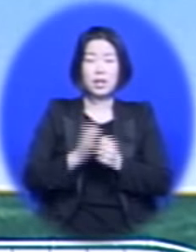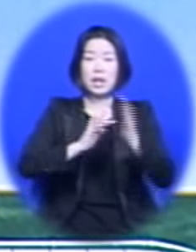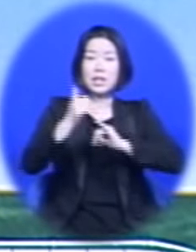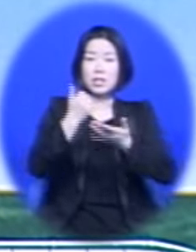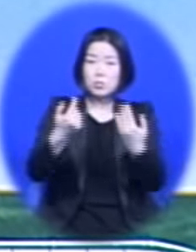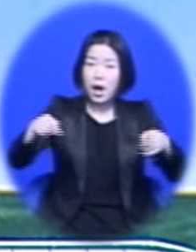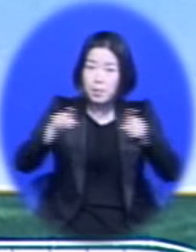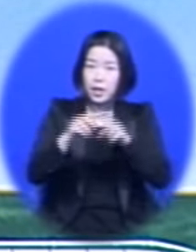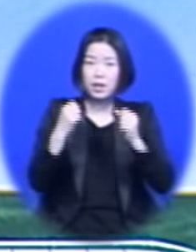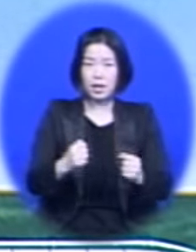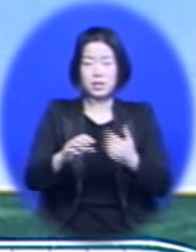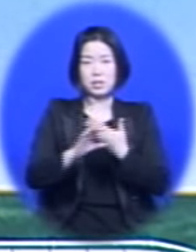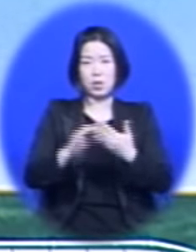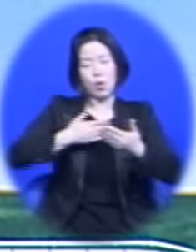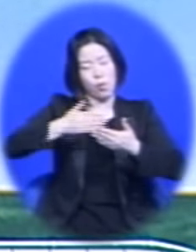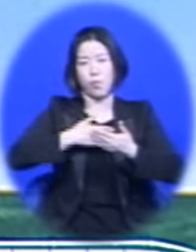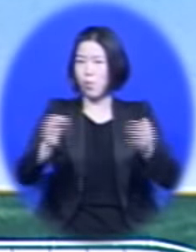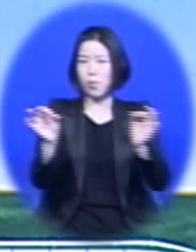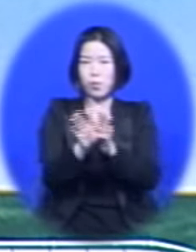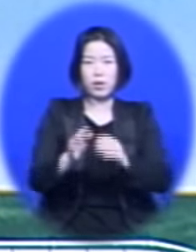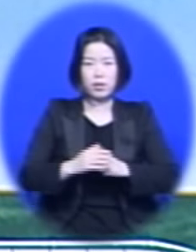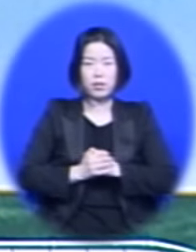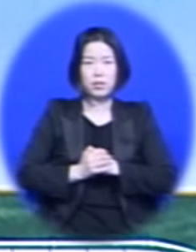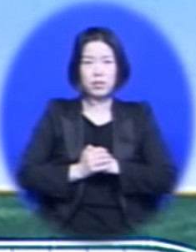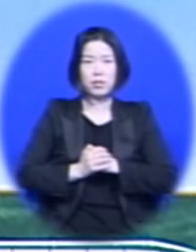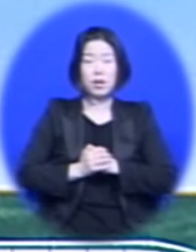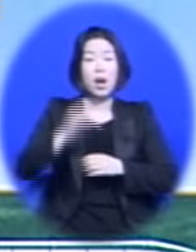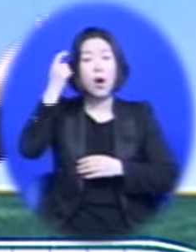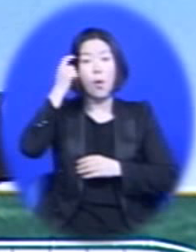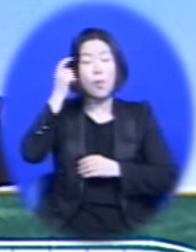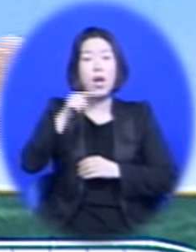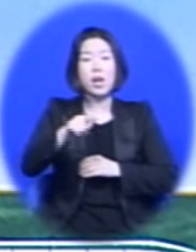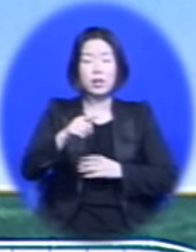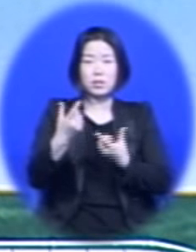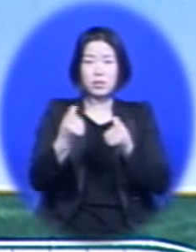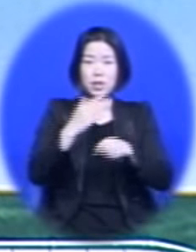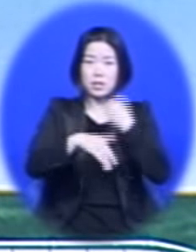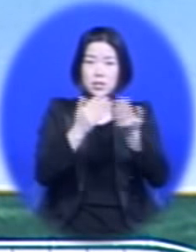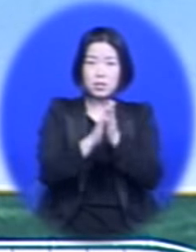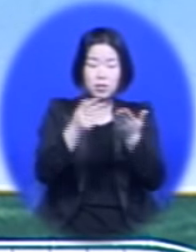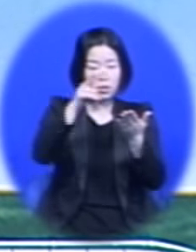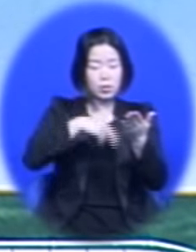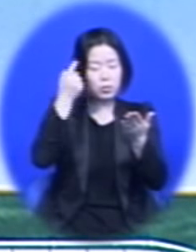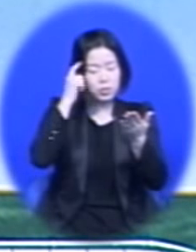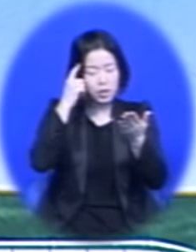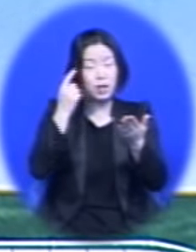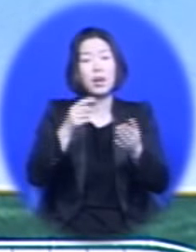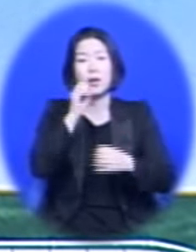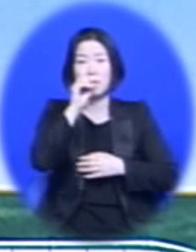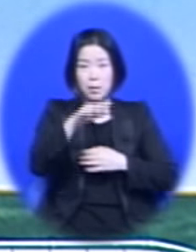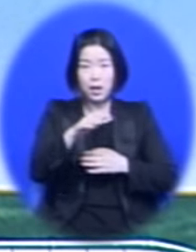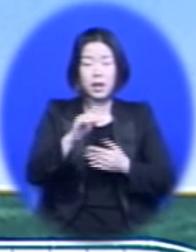예수님이 함께 계시면 두려움이 없어요. 왜 그렇게 성경을 읽고 묵상하라고 하는지,